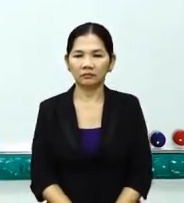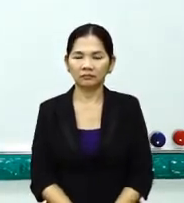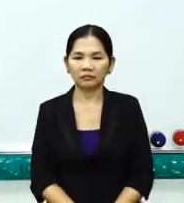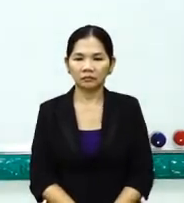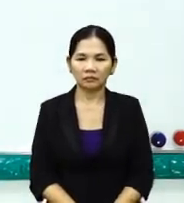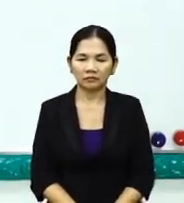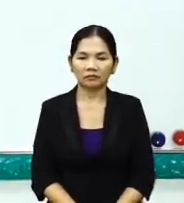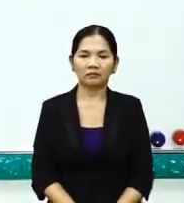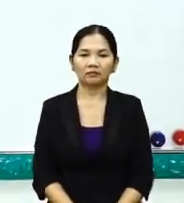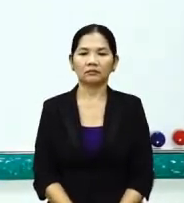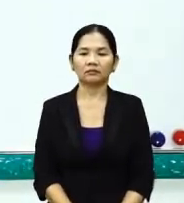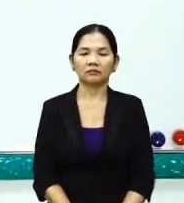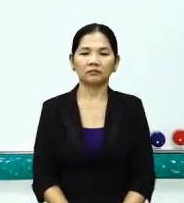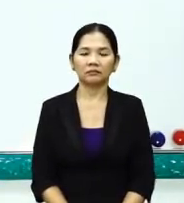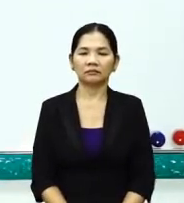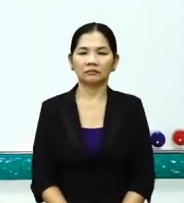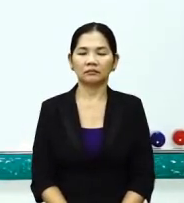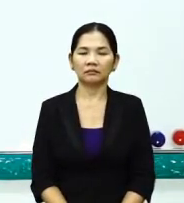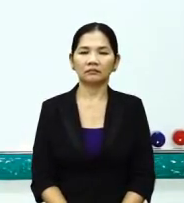cha